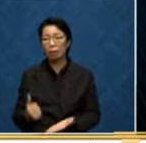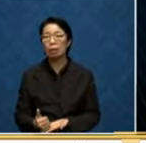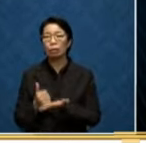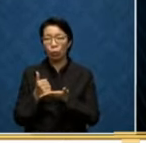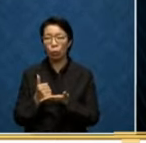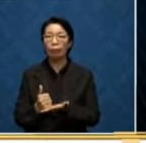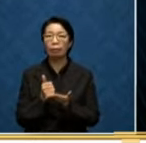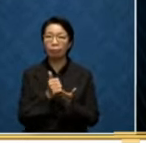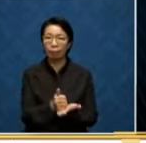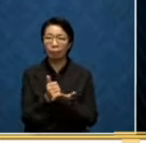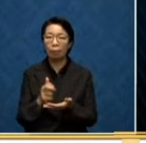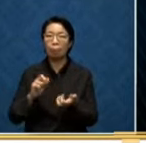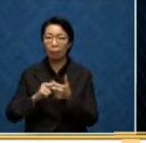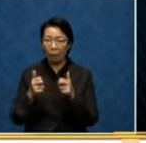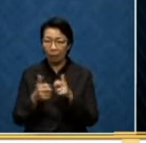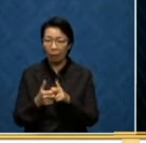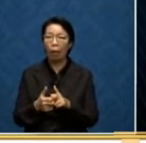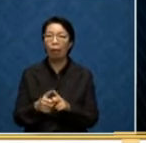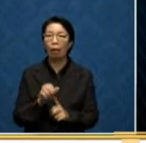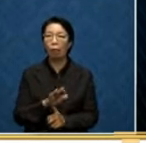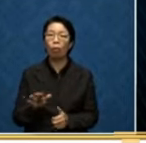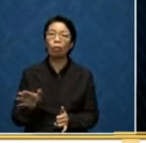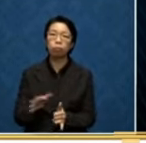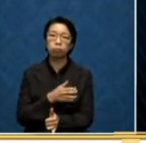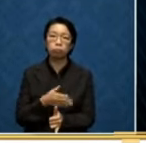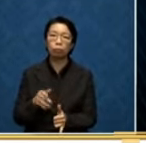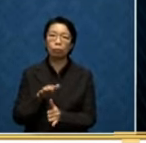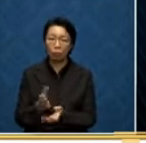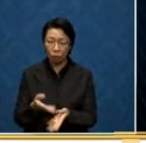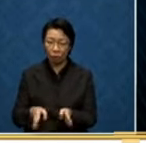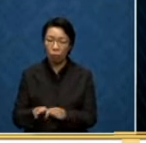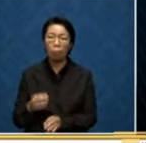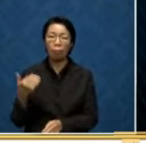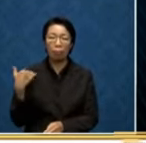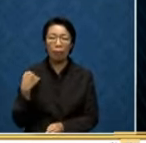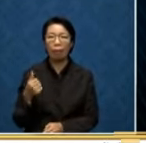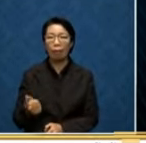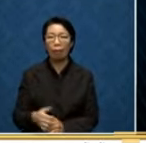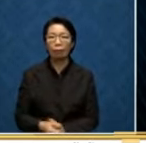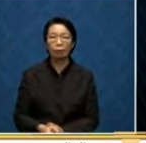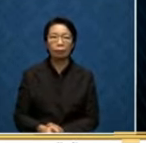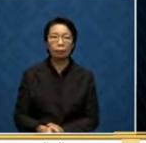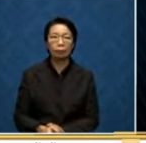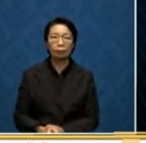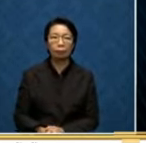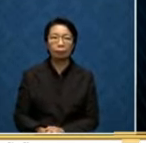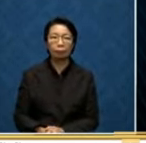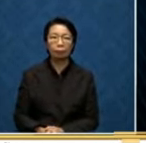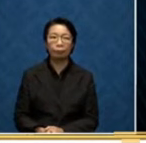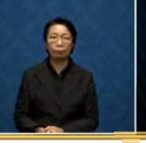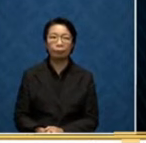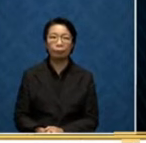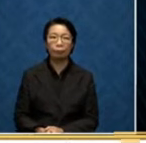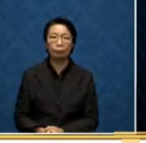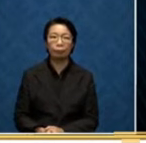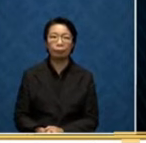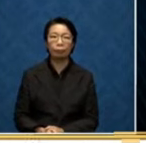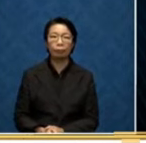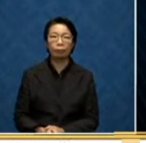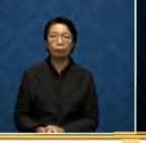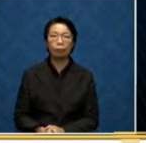การช่วยเหลือแก้ไขปัญหาความรุนแรงในสังคมของเราได้ท่านประธานครับส